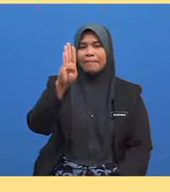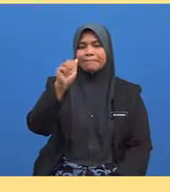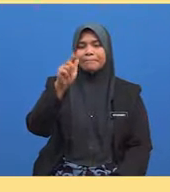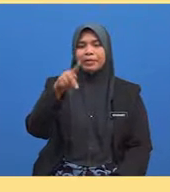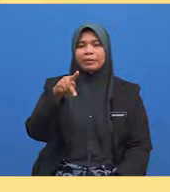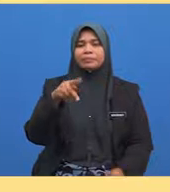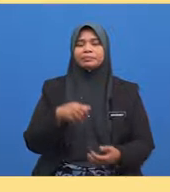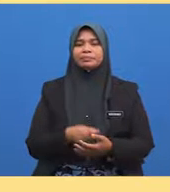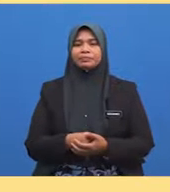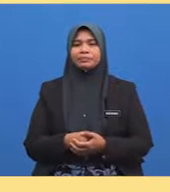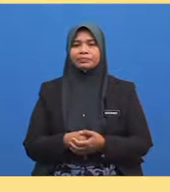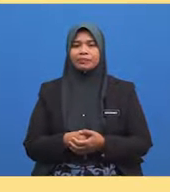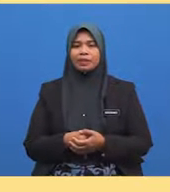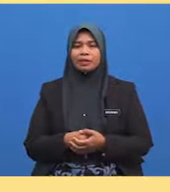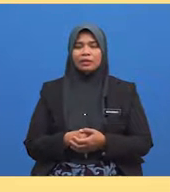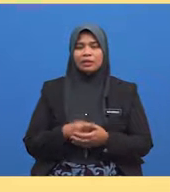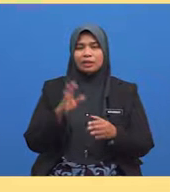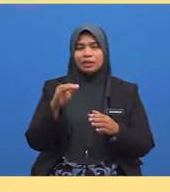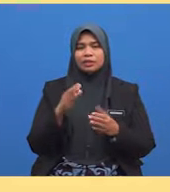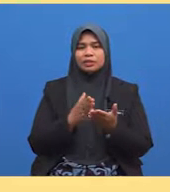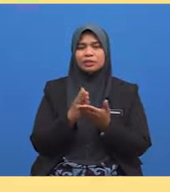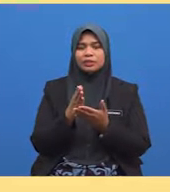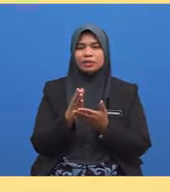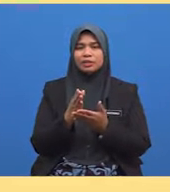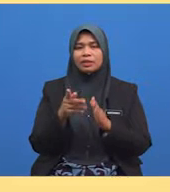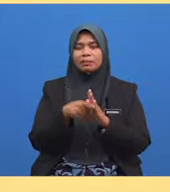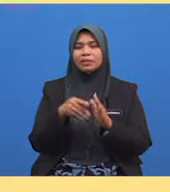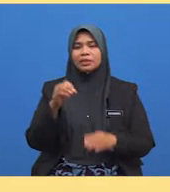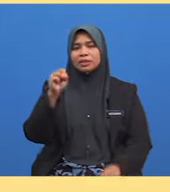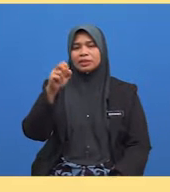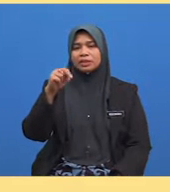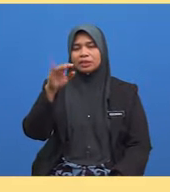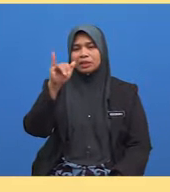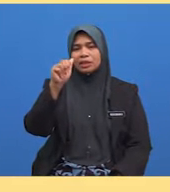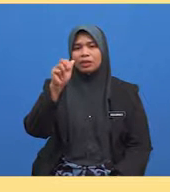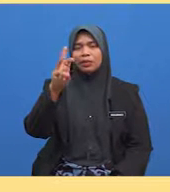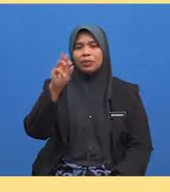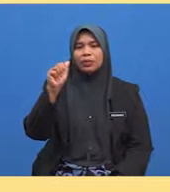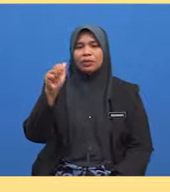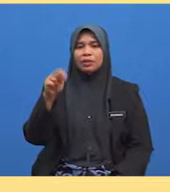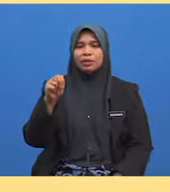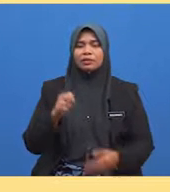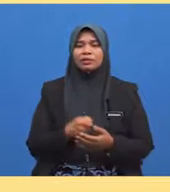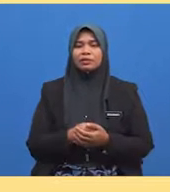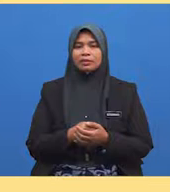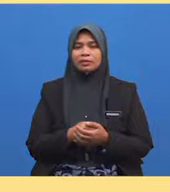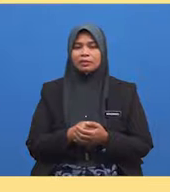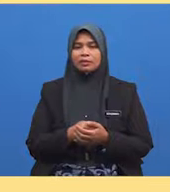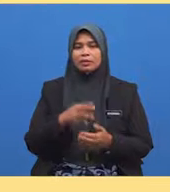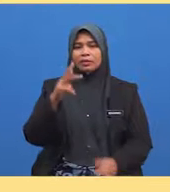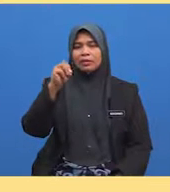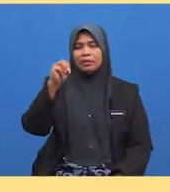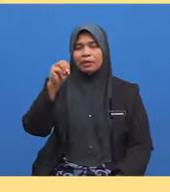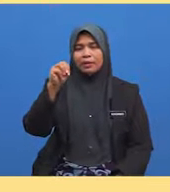amfibia iaitu berudu bernafas menggunakan insang. Ciri yang seterusnya, persenyawaan. Kita dapat melihat